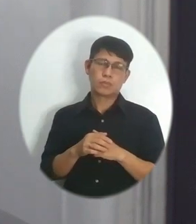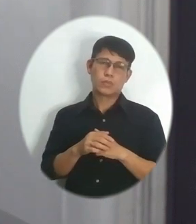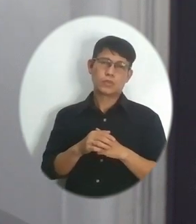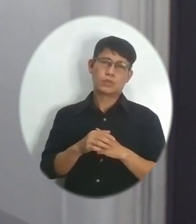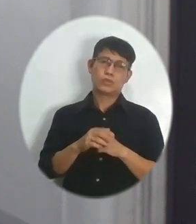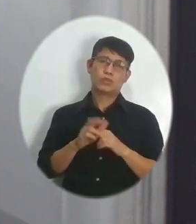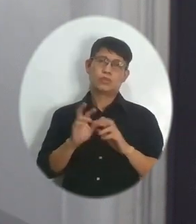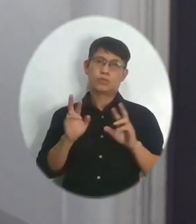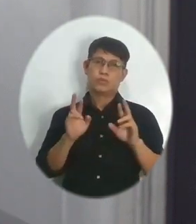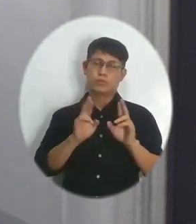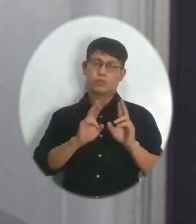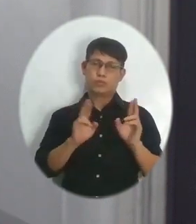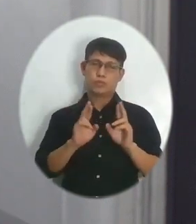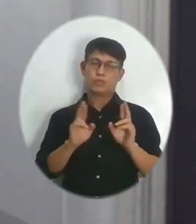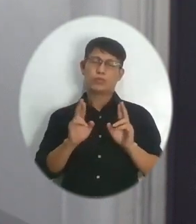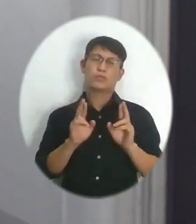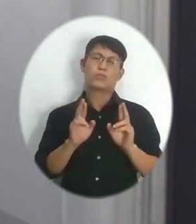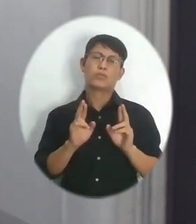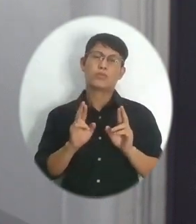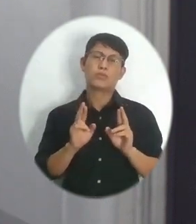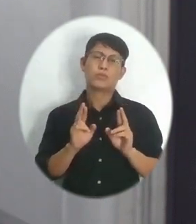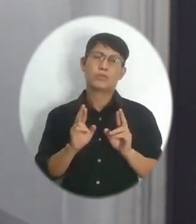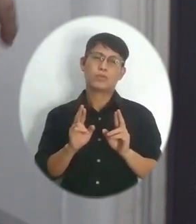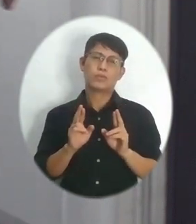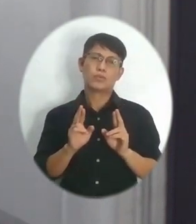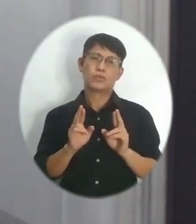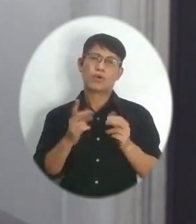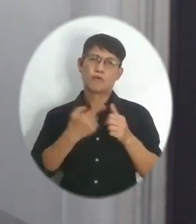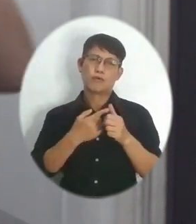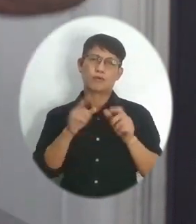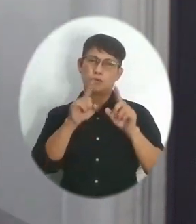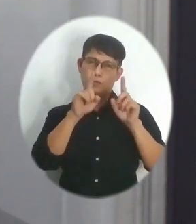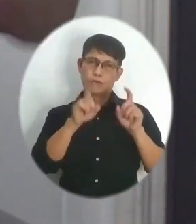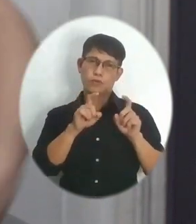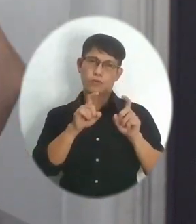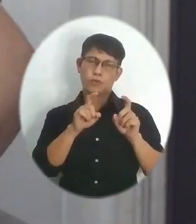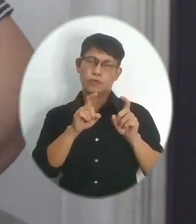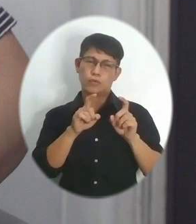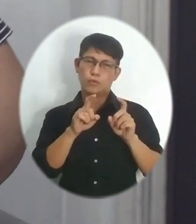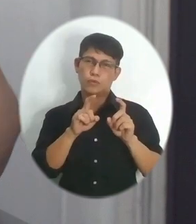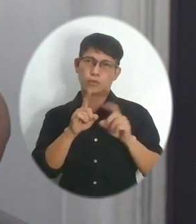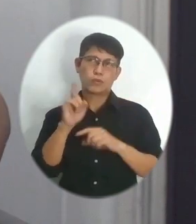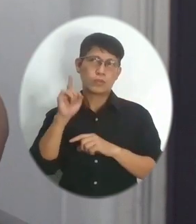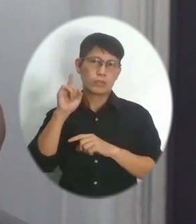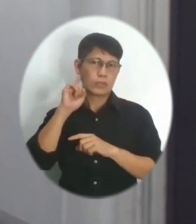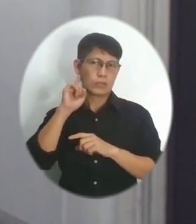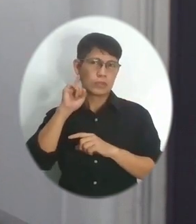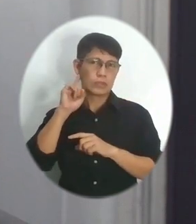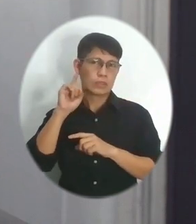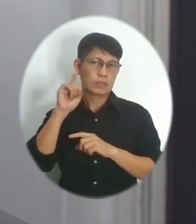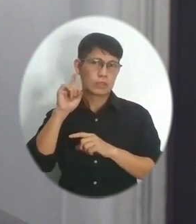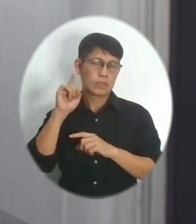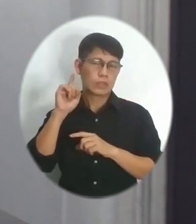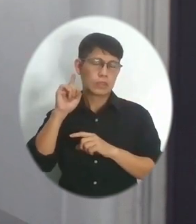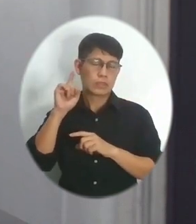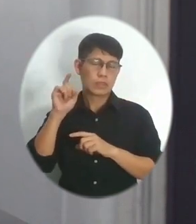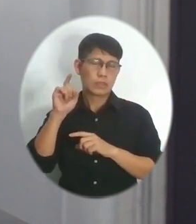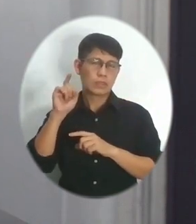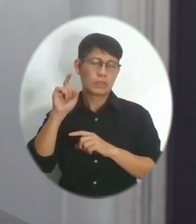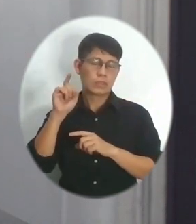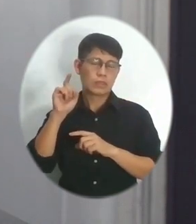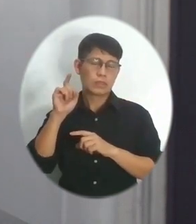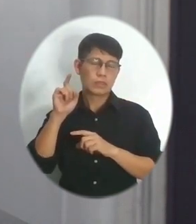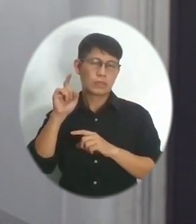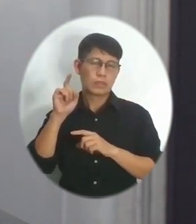Ayun, tinis po siya. Tapos, nung unang test niya po, isang tenga lang po yung na-test niya.